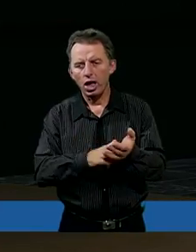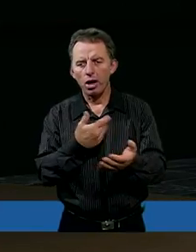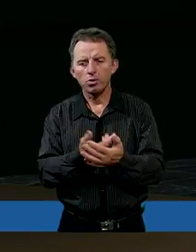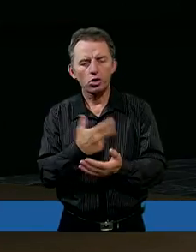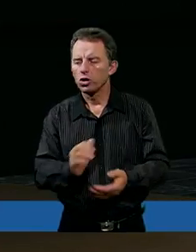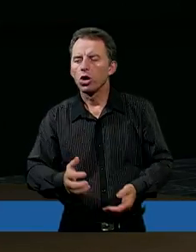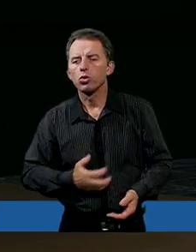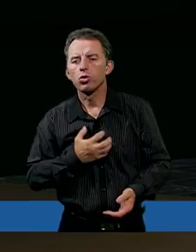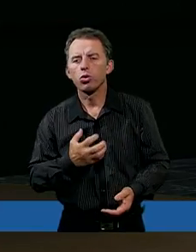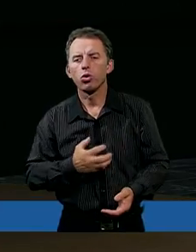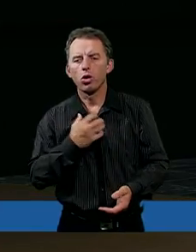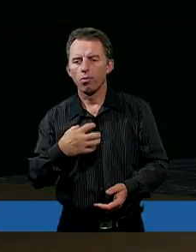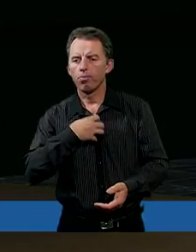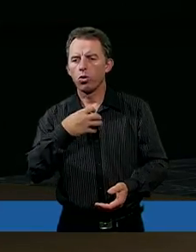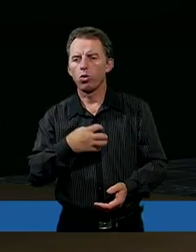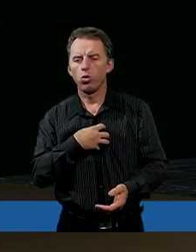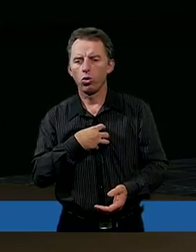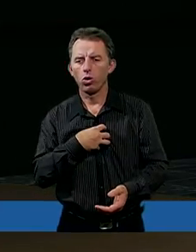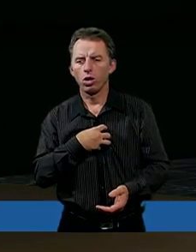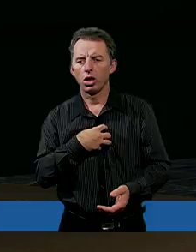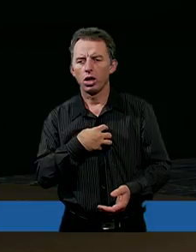nie czuli bólu.